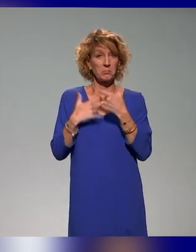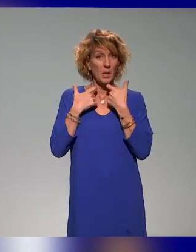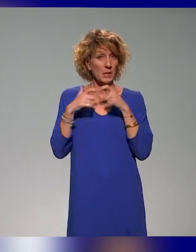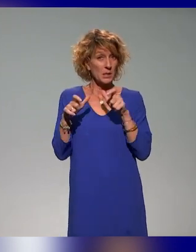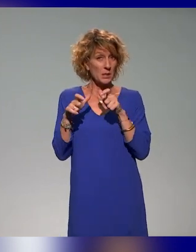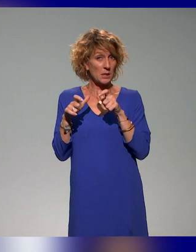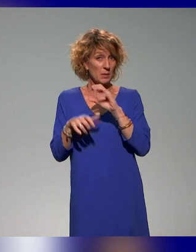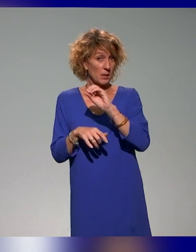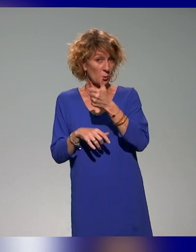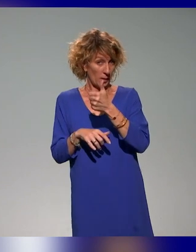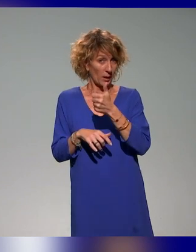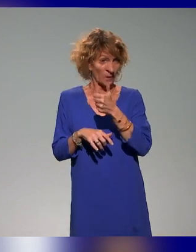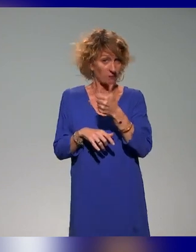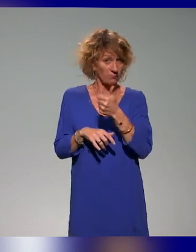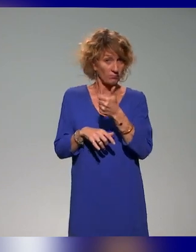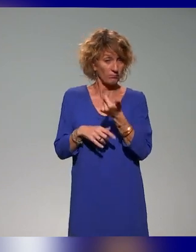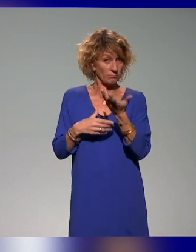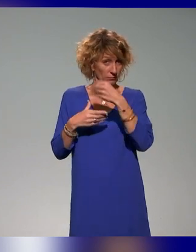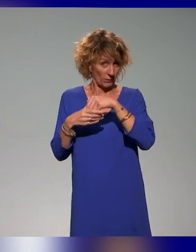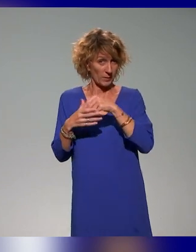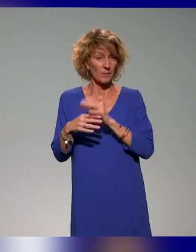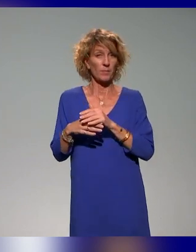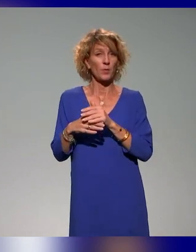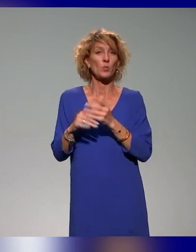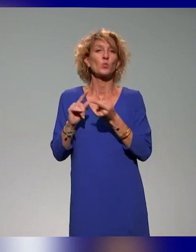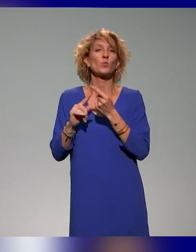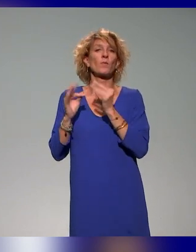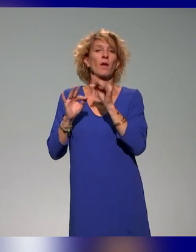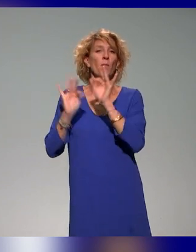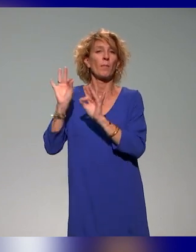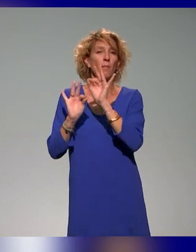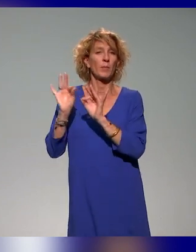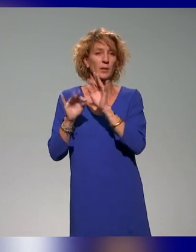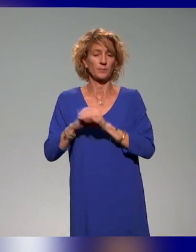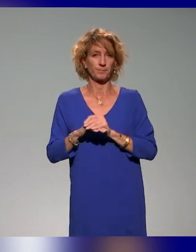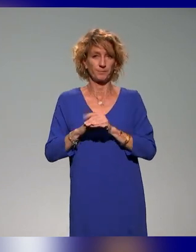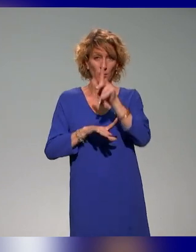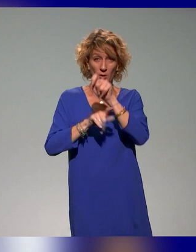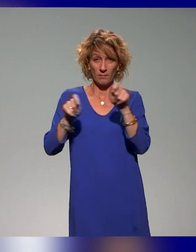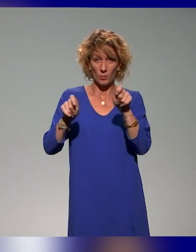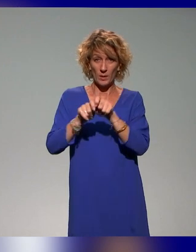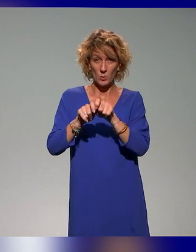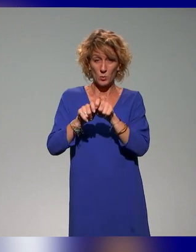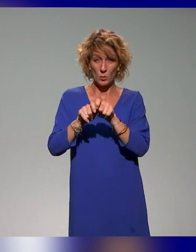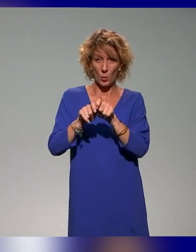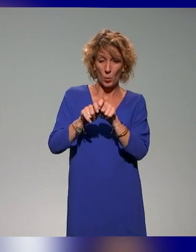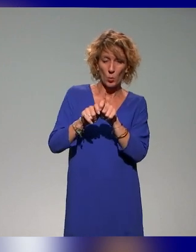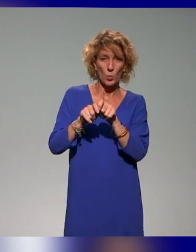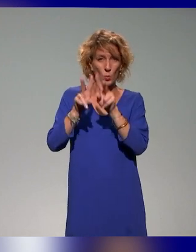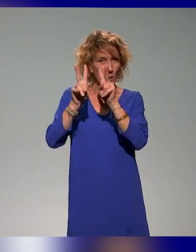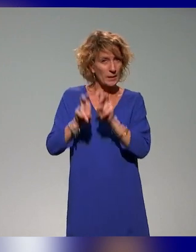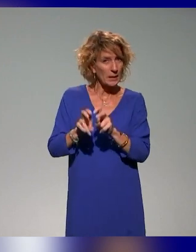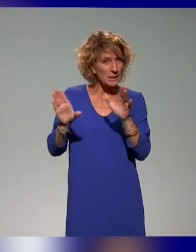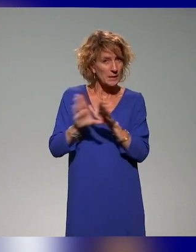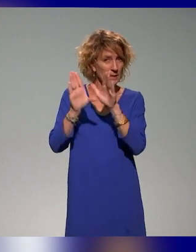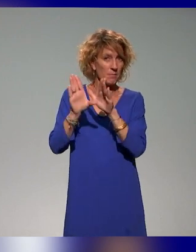l'accessibilité numérique est abordée, notamment dans les paramétrages. Une évaluation qui nécessite une analyse d'image n'est pas